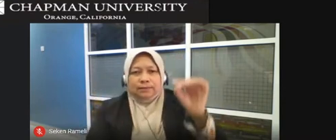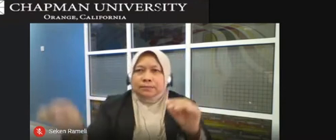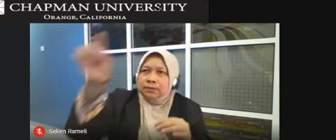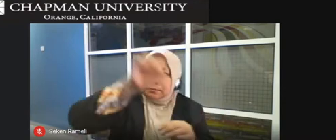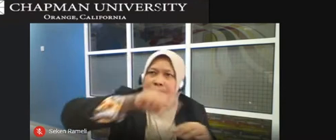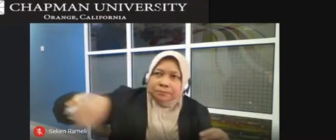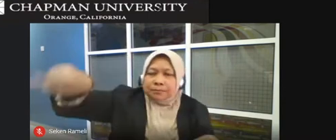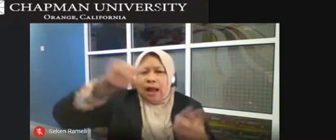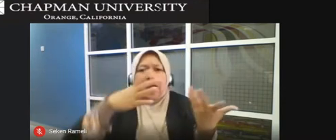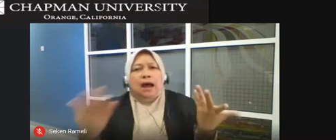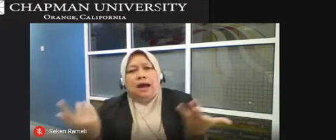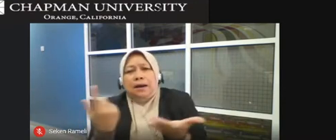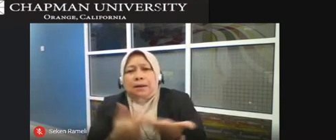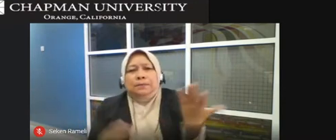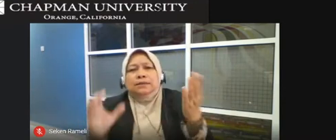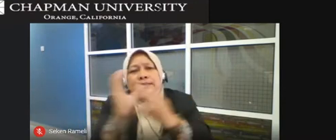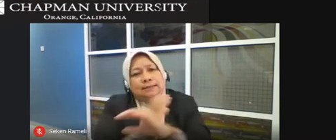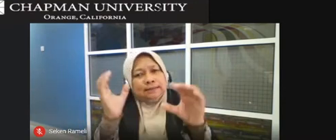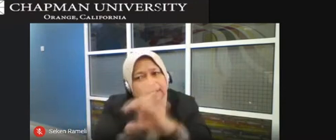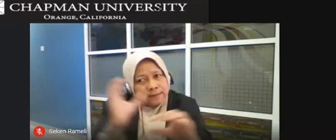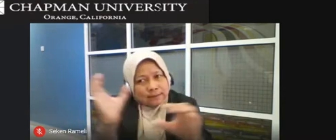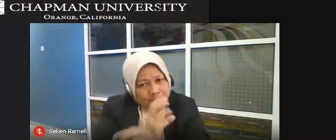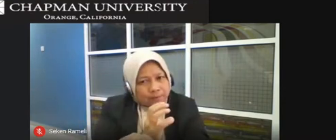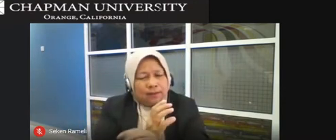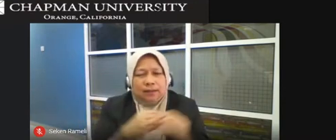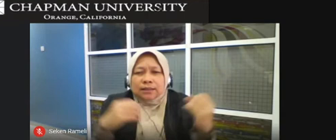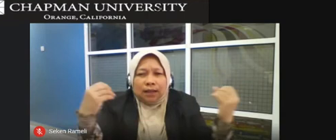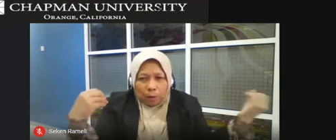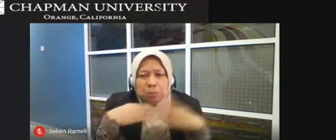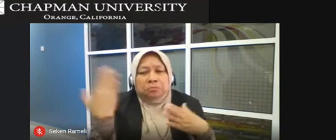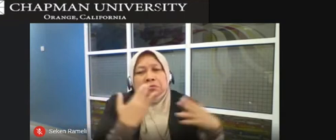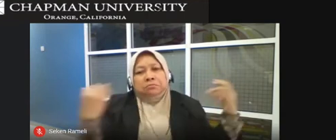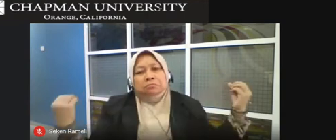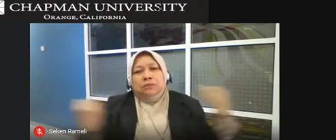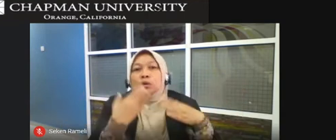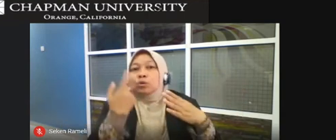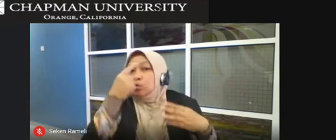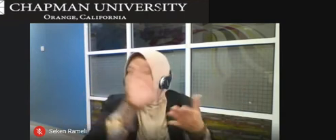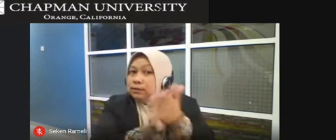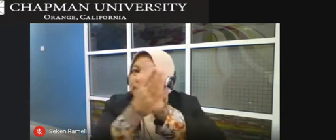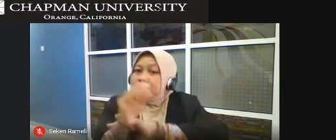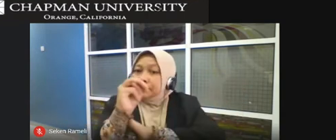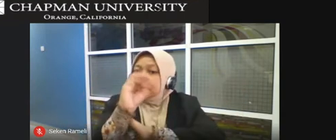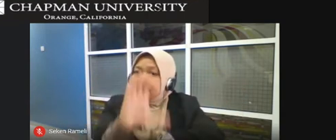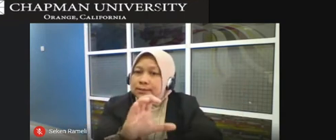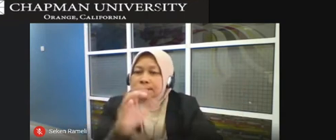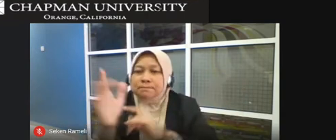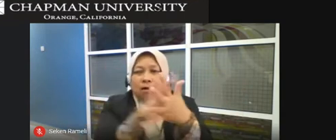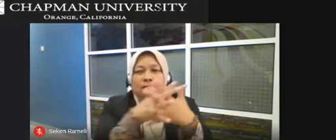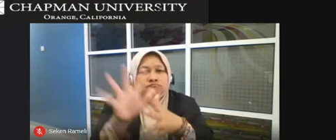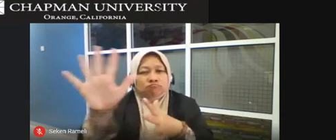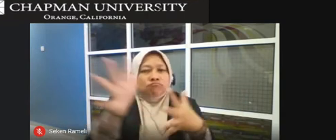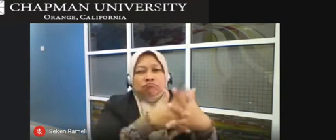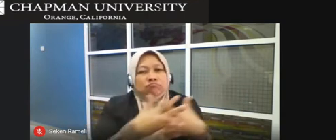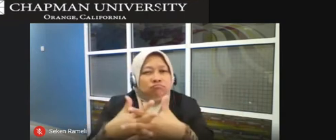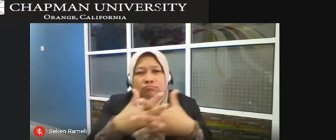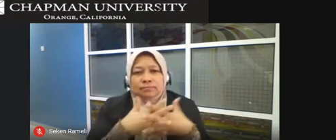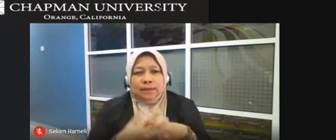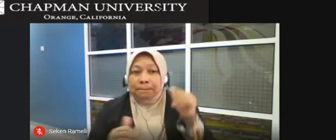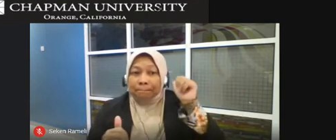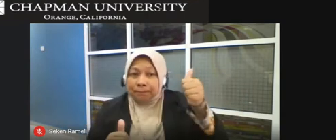circle of apa dia perkara-perkara yang ditakuti oleh orang di Amerika. Antaranya